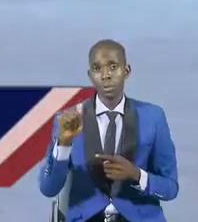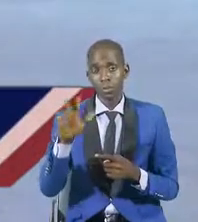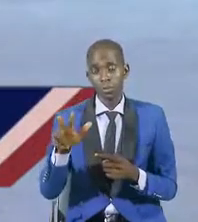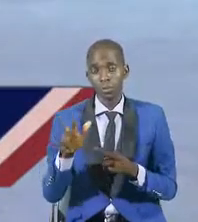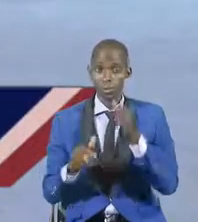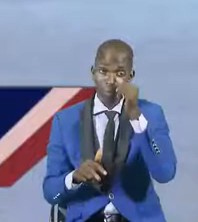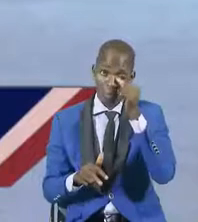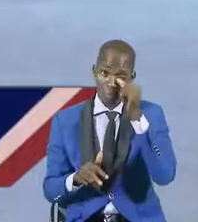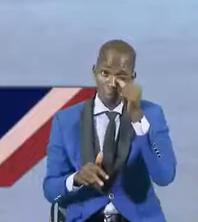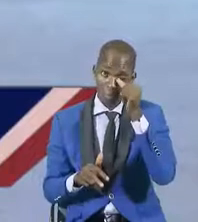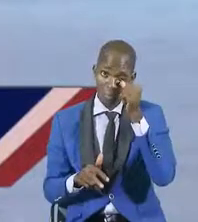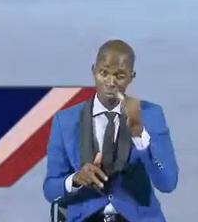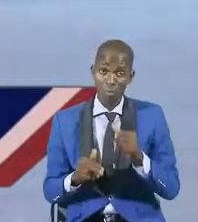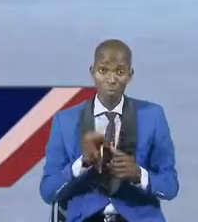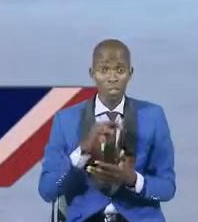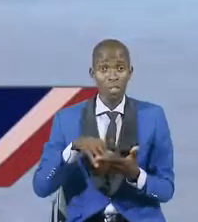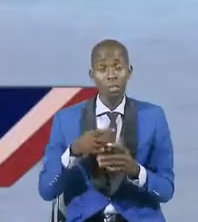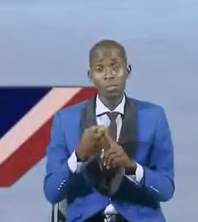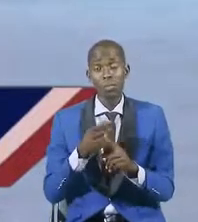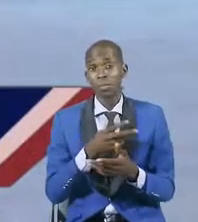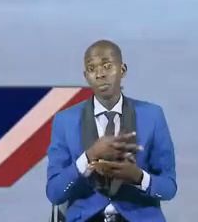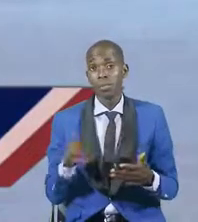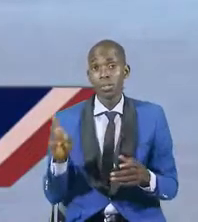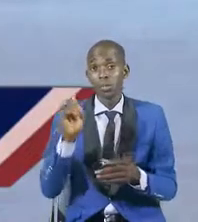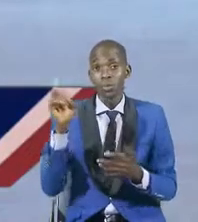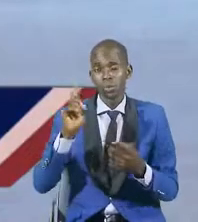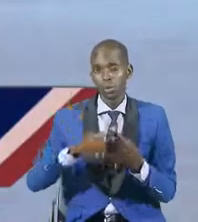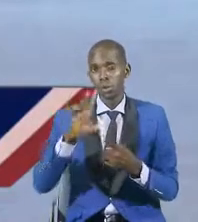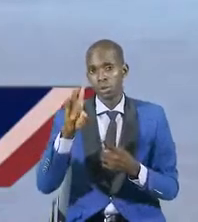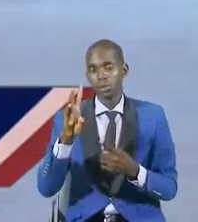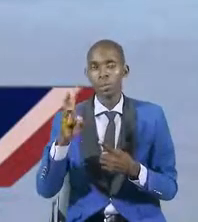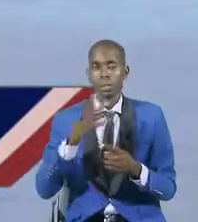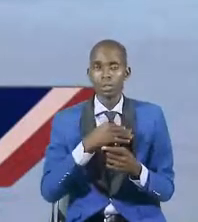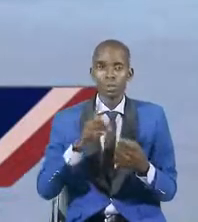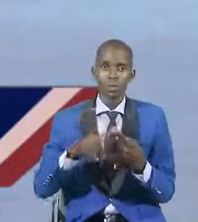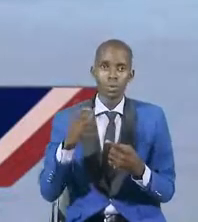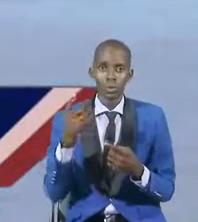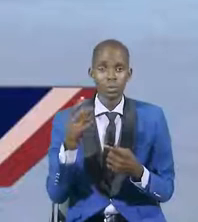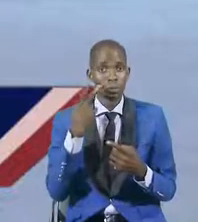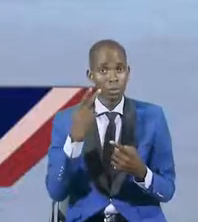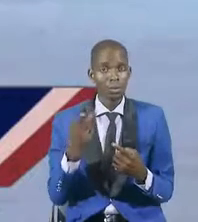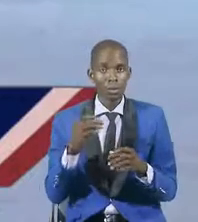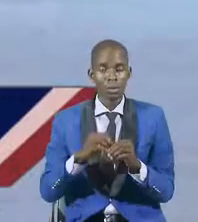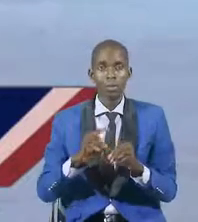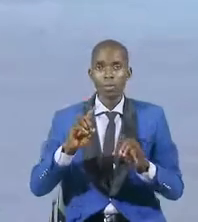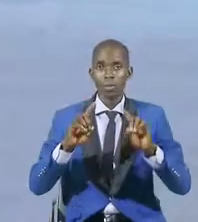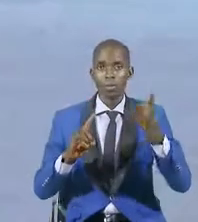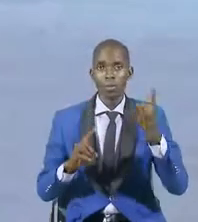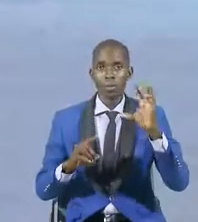puis, nous irons au verset 7, jusqu'au verset 11. 1 Corinthiens